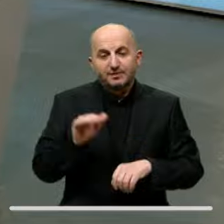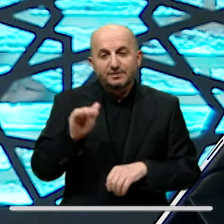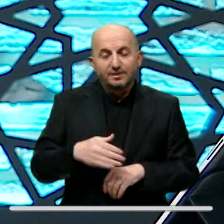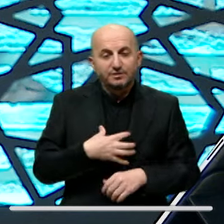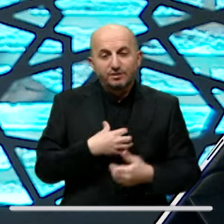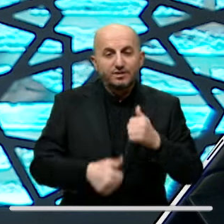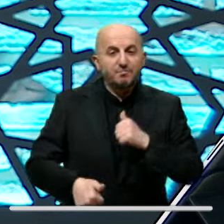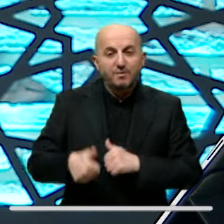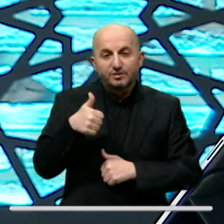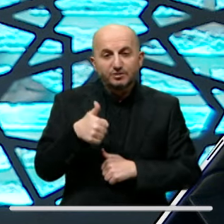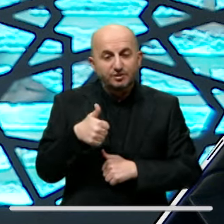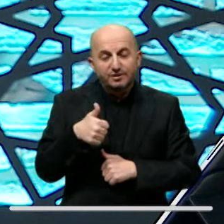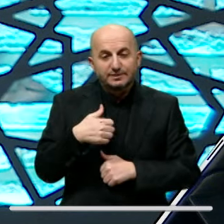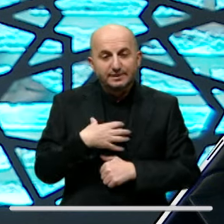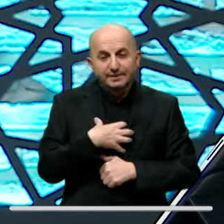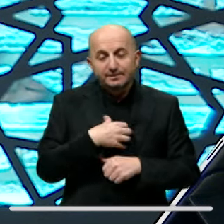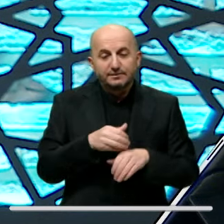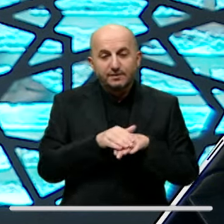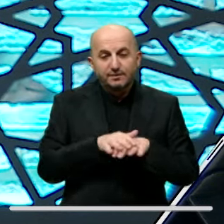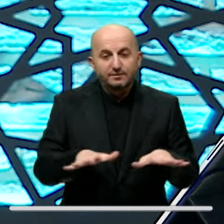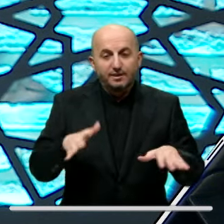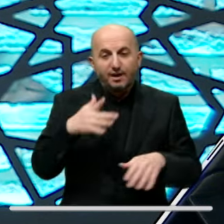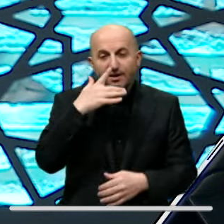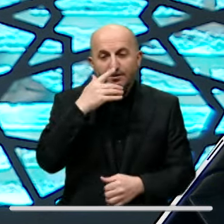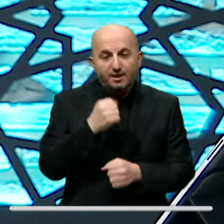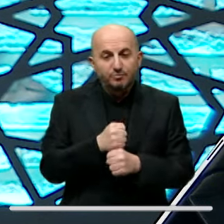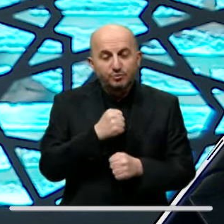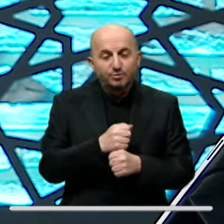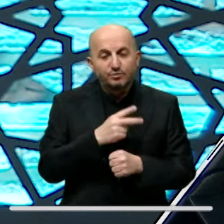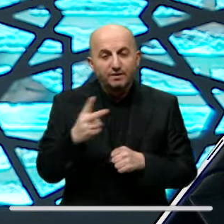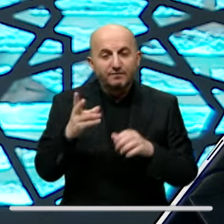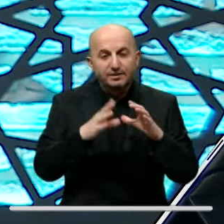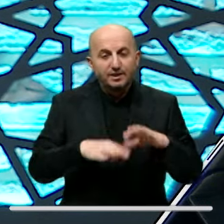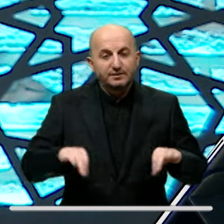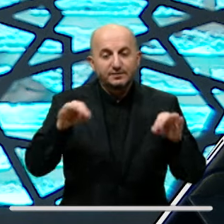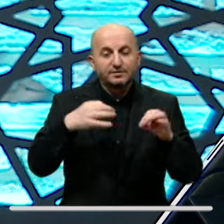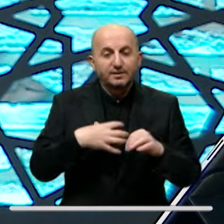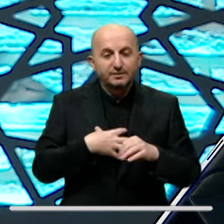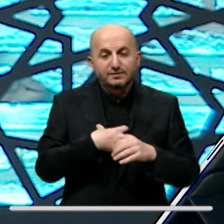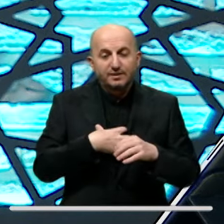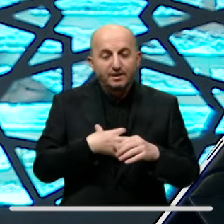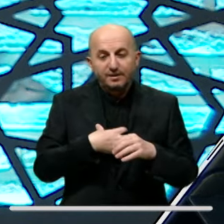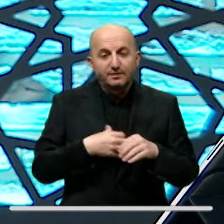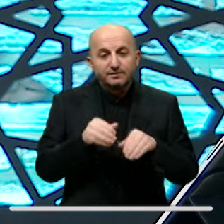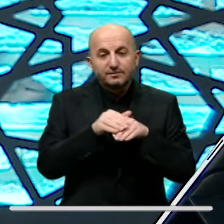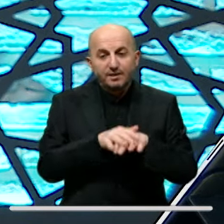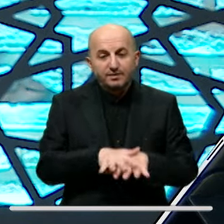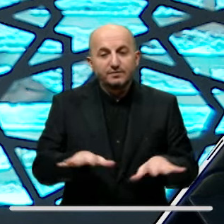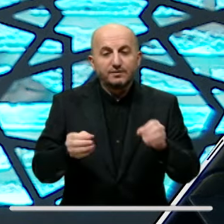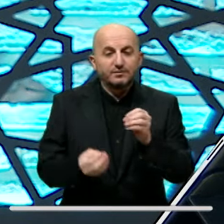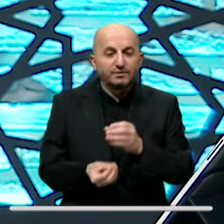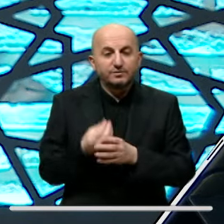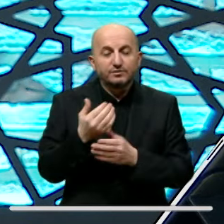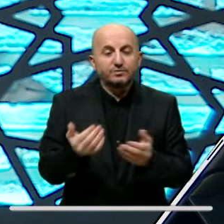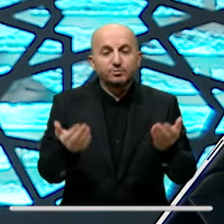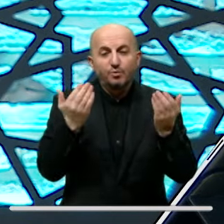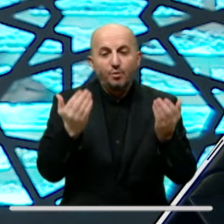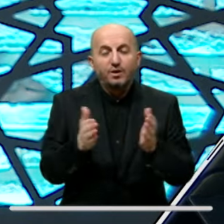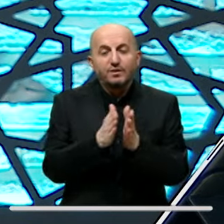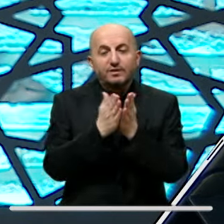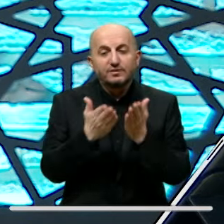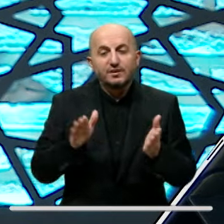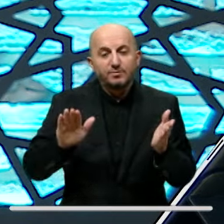Diyanet İşleri Başkanlığı Dini Yayınlar Genel Müdürlüğü tarafından hazırlanan ve Diyanet Yayınları'ndan çıkan dualar kitabı